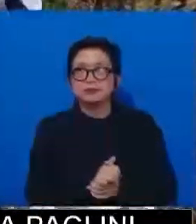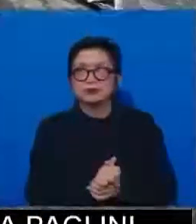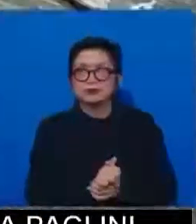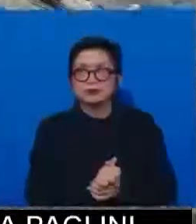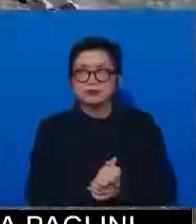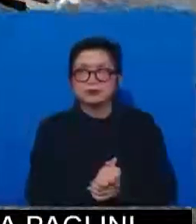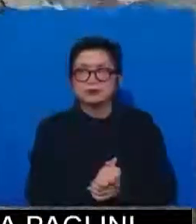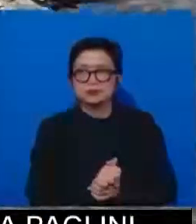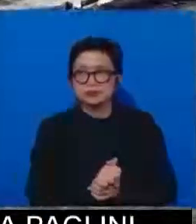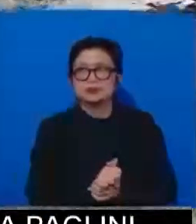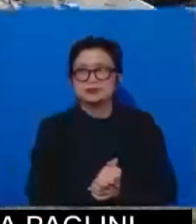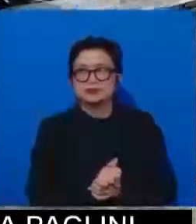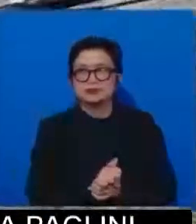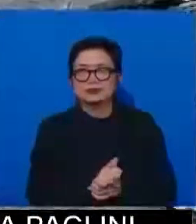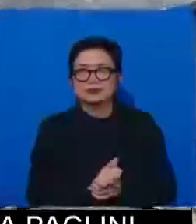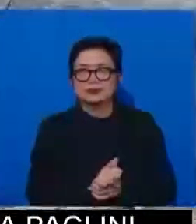diproses.